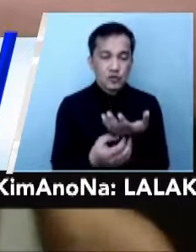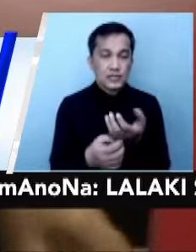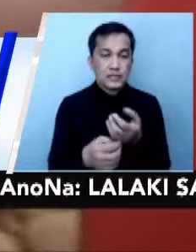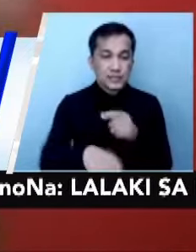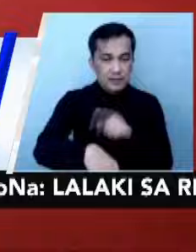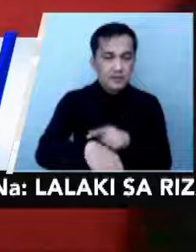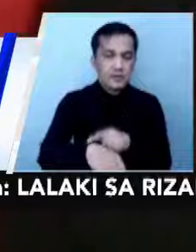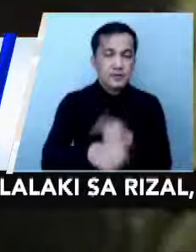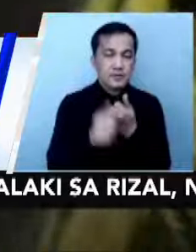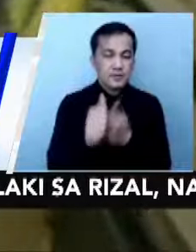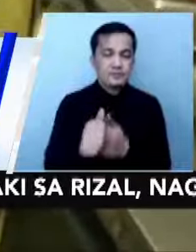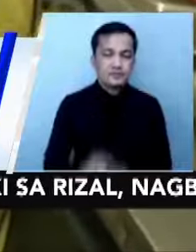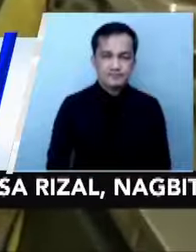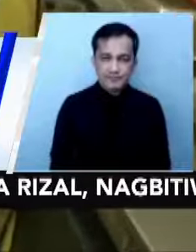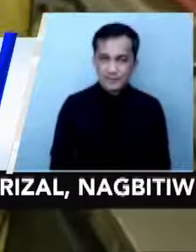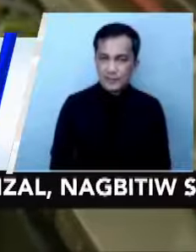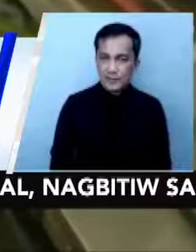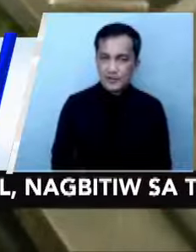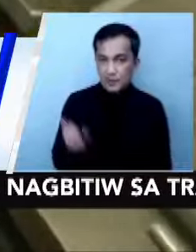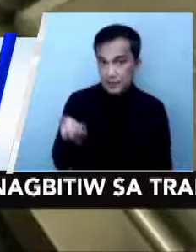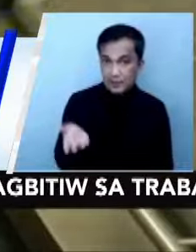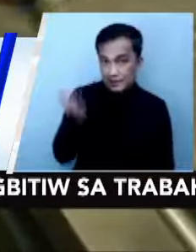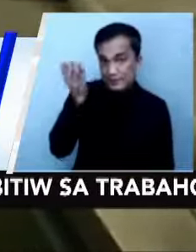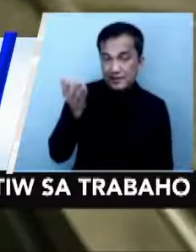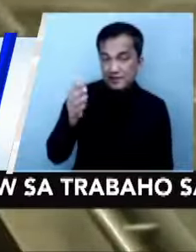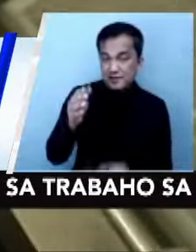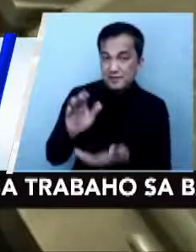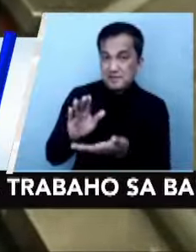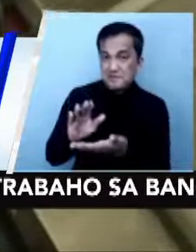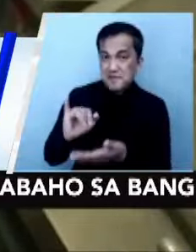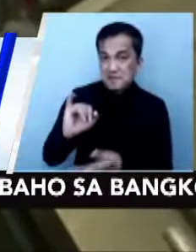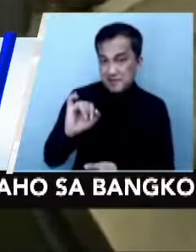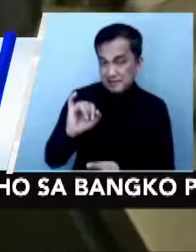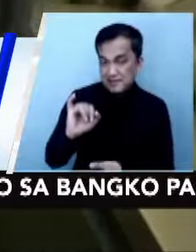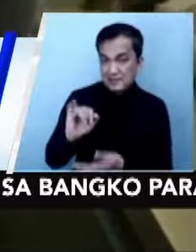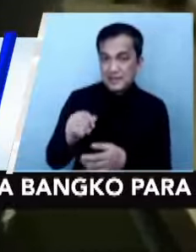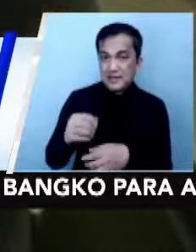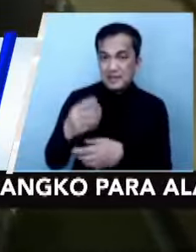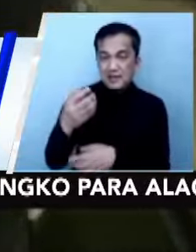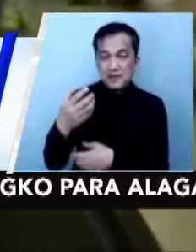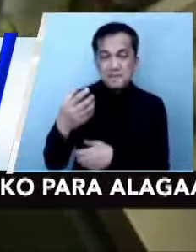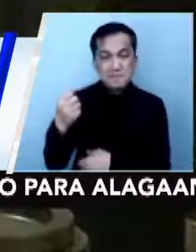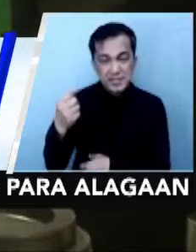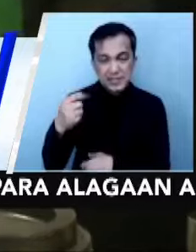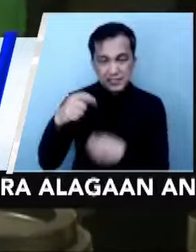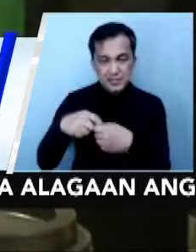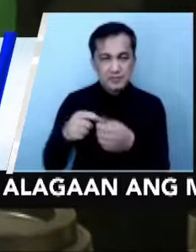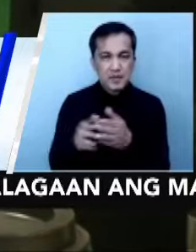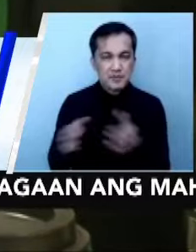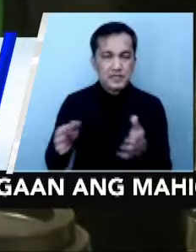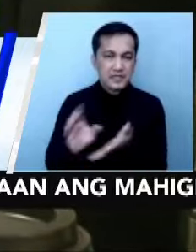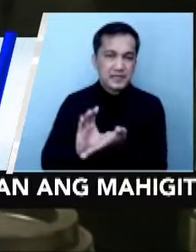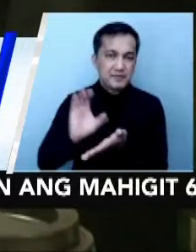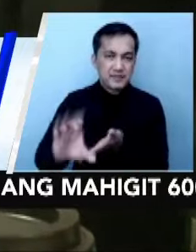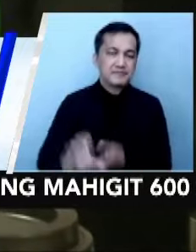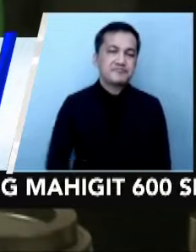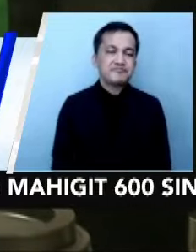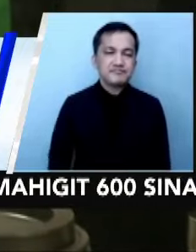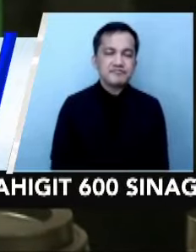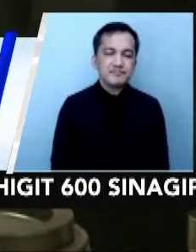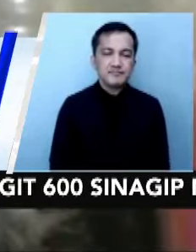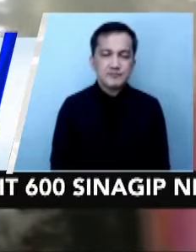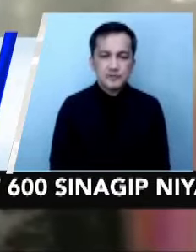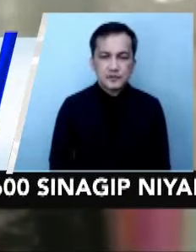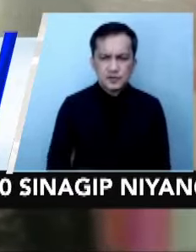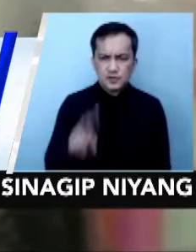Kung medyo high-end ang gusto mong simulang milk tea business, mas malaki ang puhunan syempre. Yung sinasabi mong